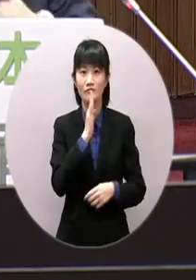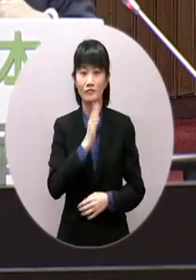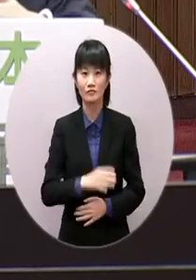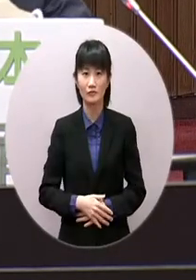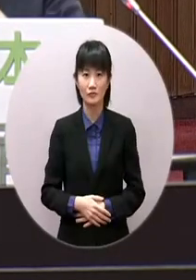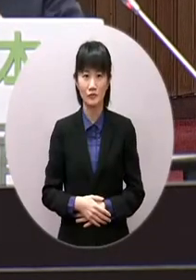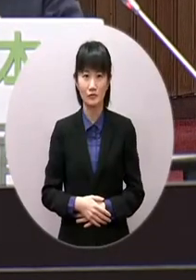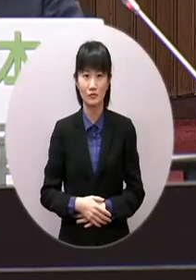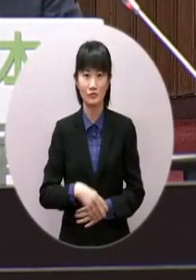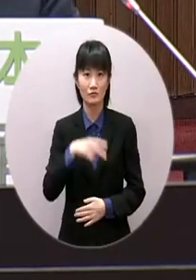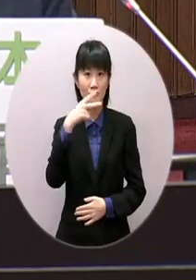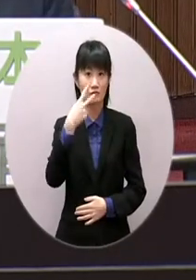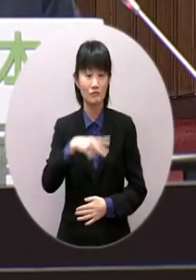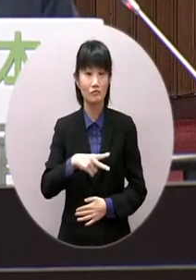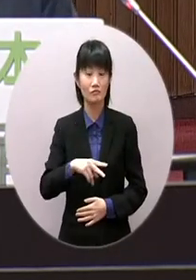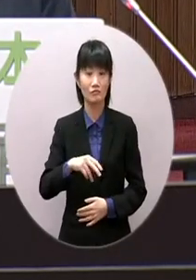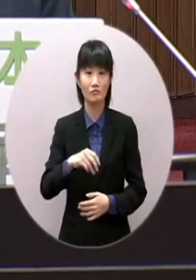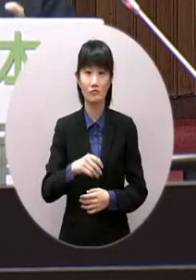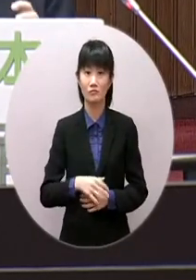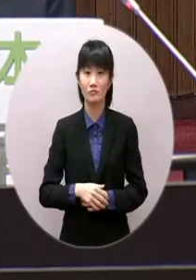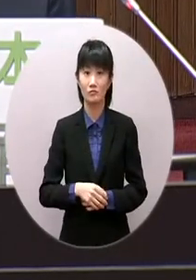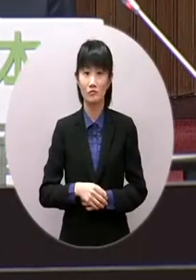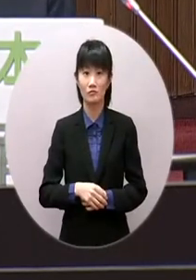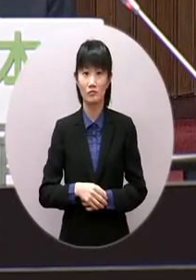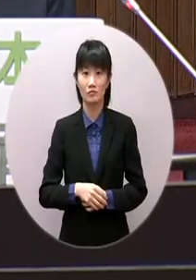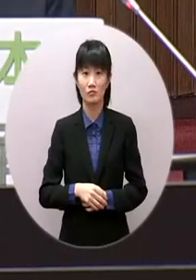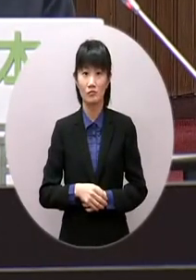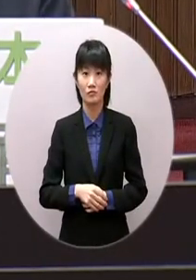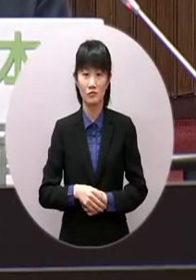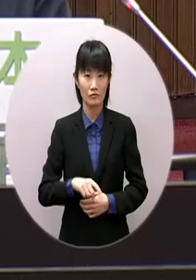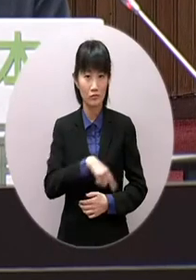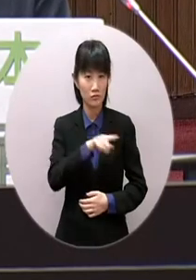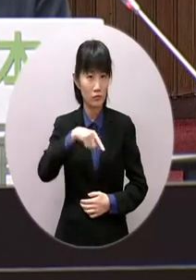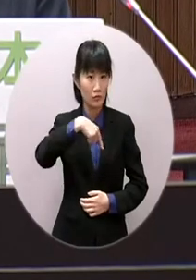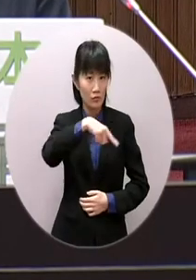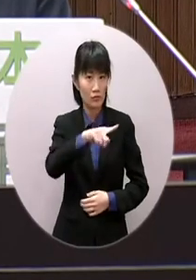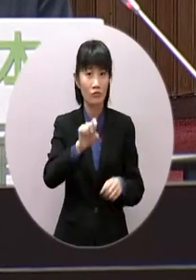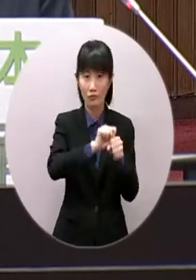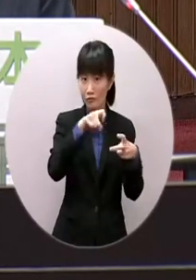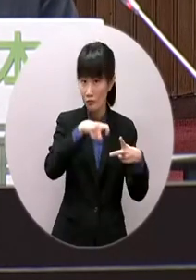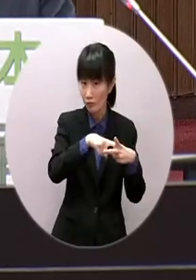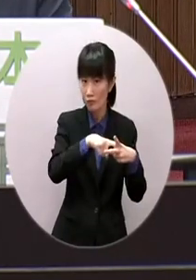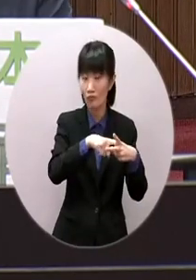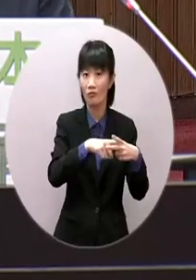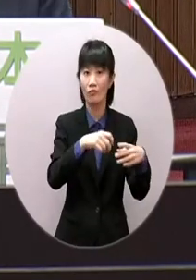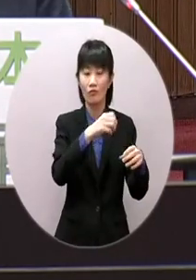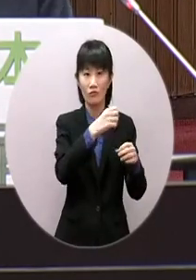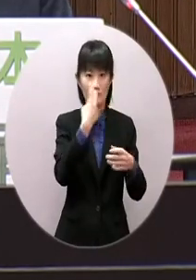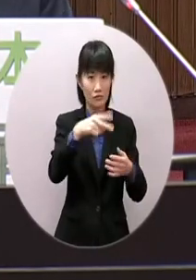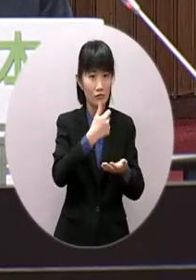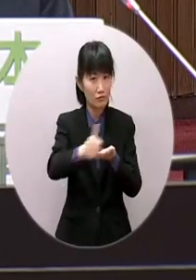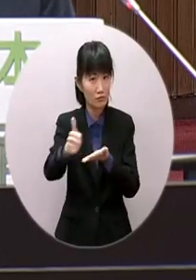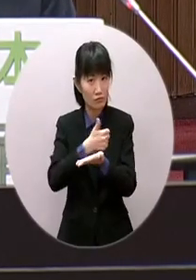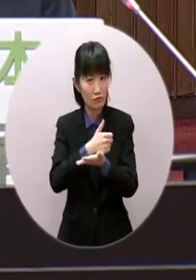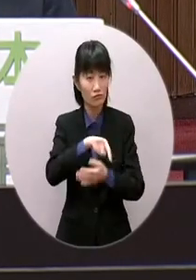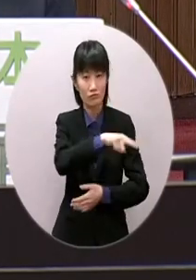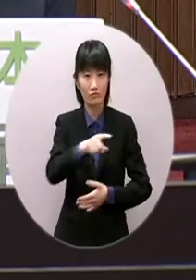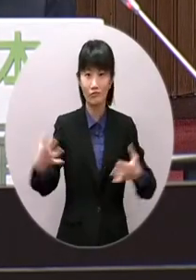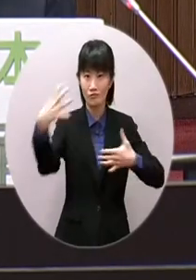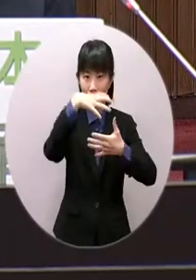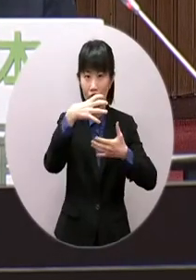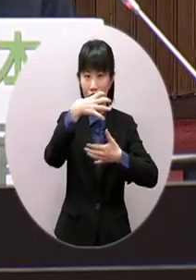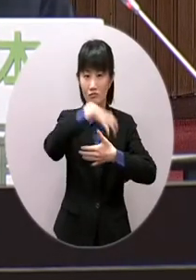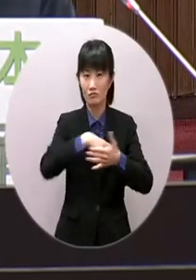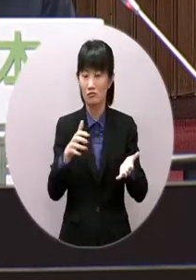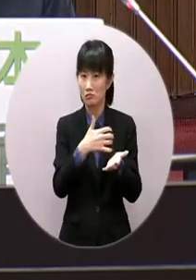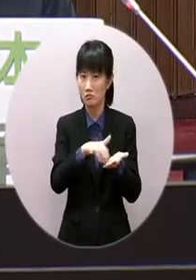做原材料的生产啦，也就是我们去做的加工跟运输都算到食品加工业了。如果我们把那